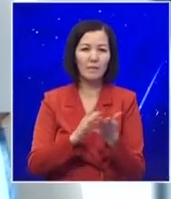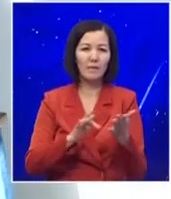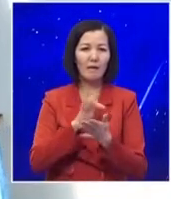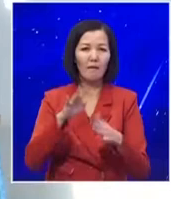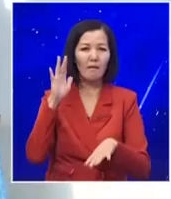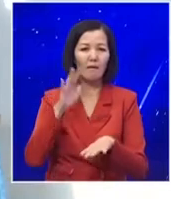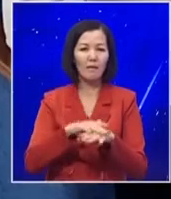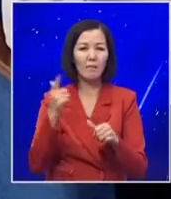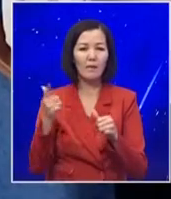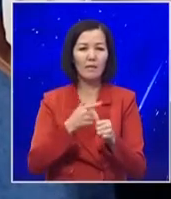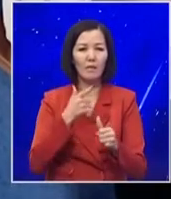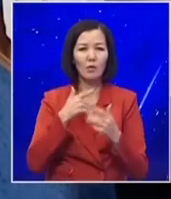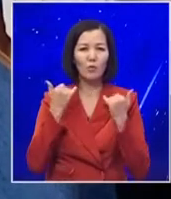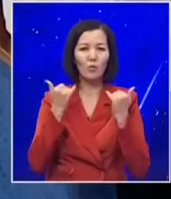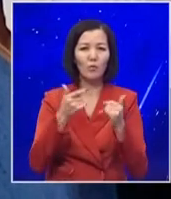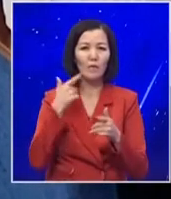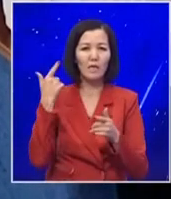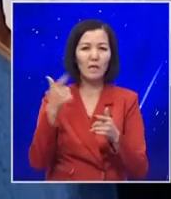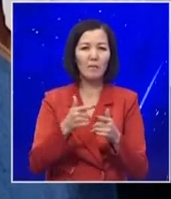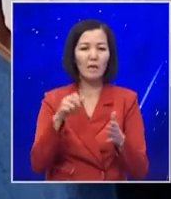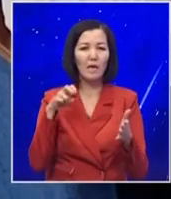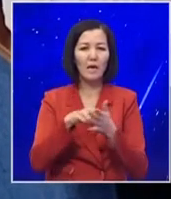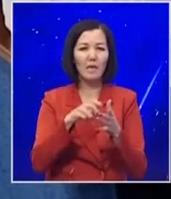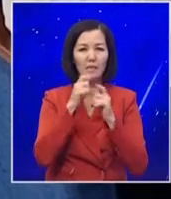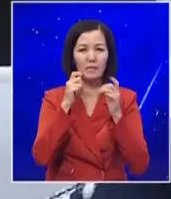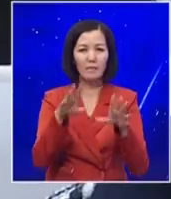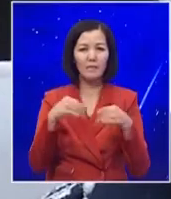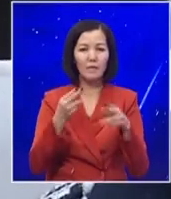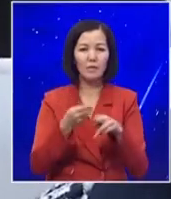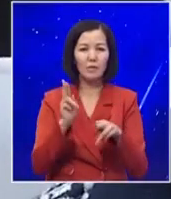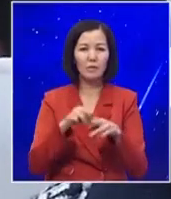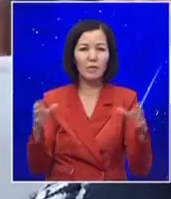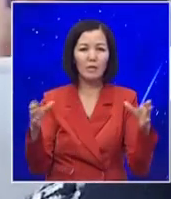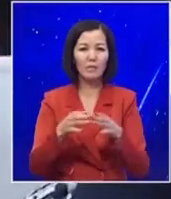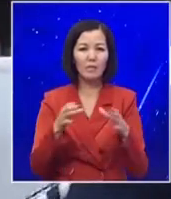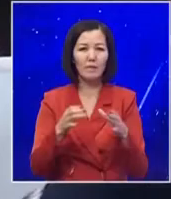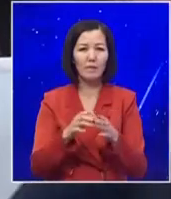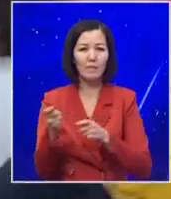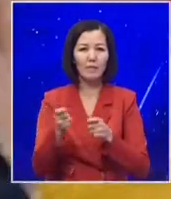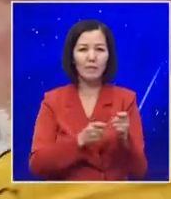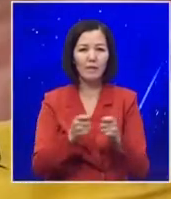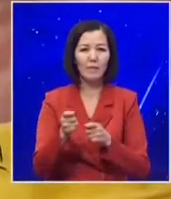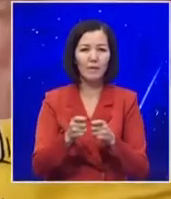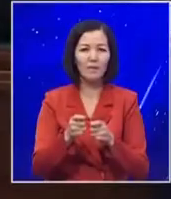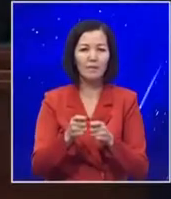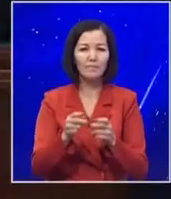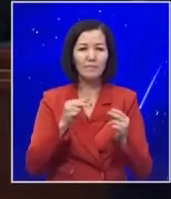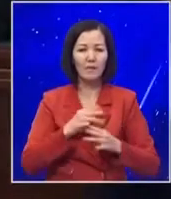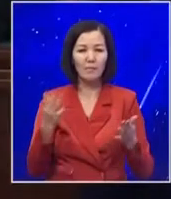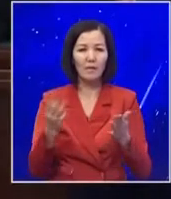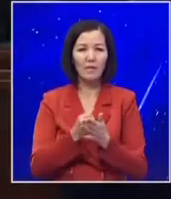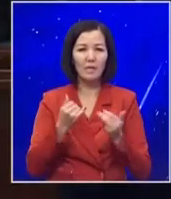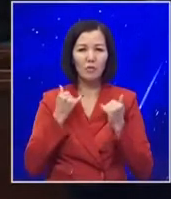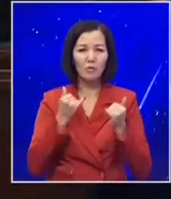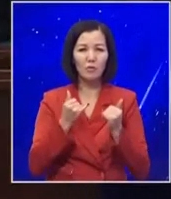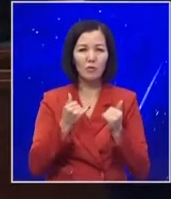қызметкерге қала әкімі атынан құрмет грамоталары мен алғыс хаттар табысталды. Сондай-ақ департамент тарапынан басқарма мамандарына табысты еңбек